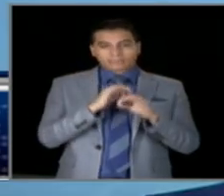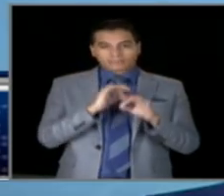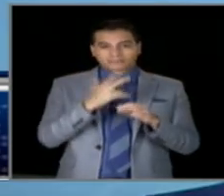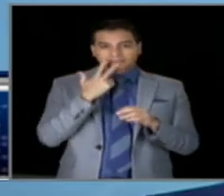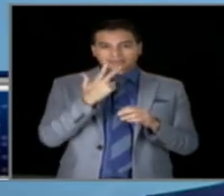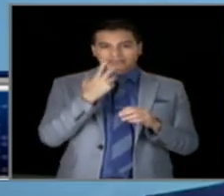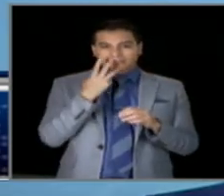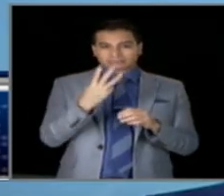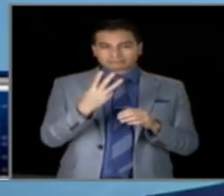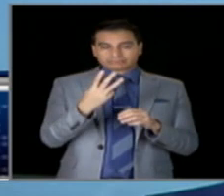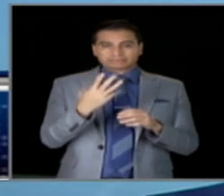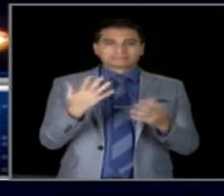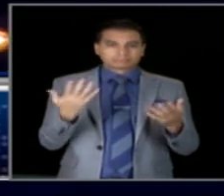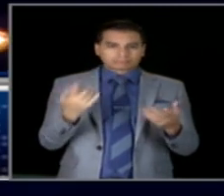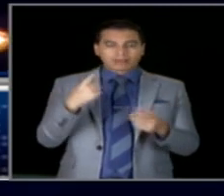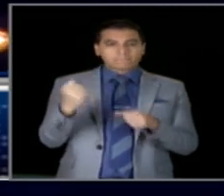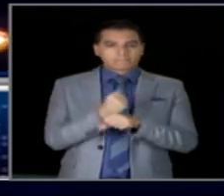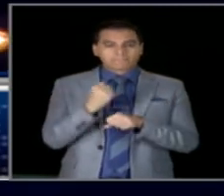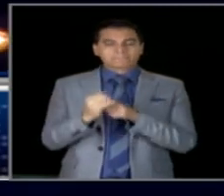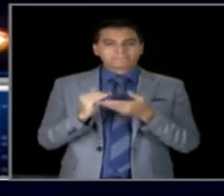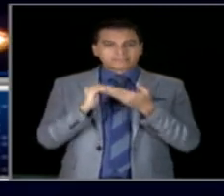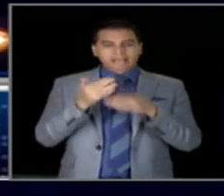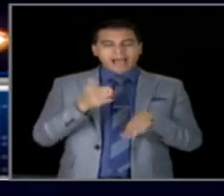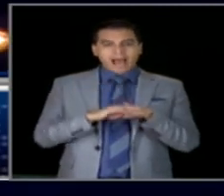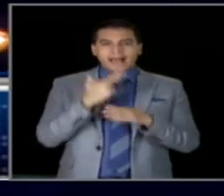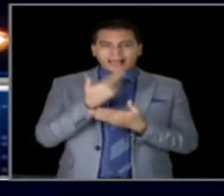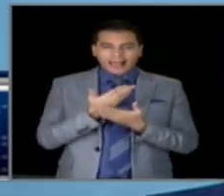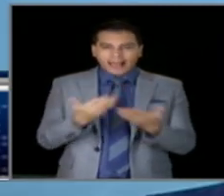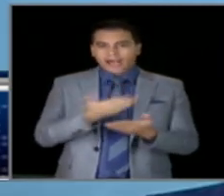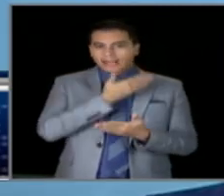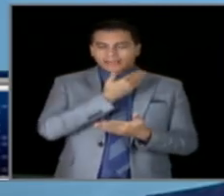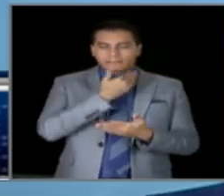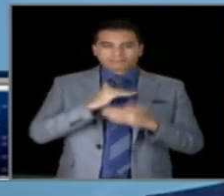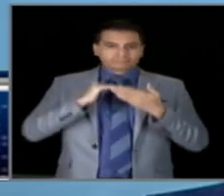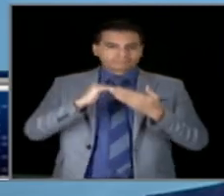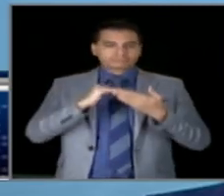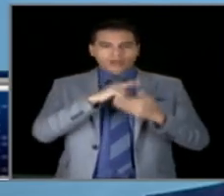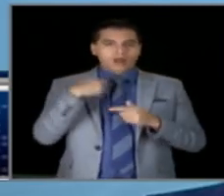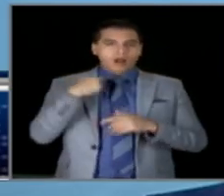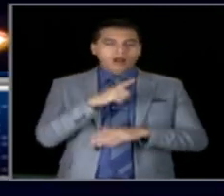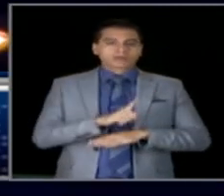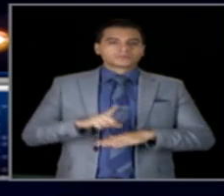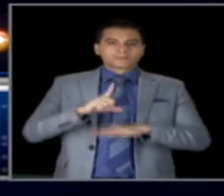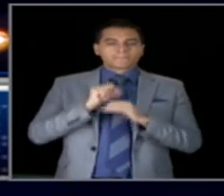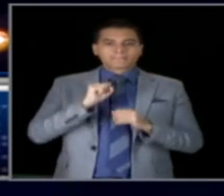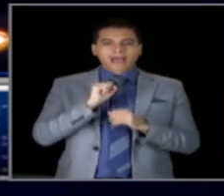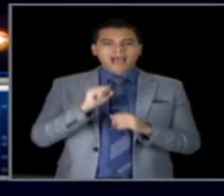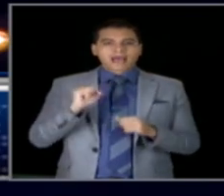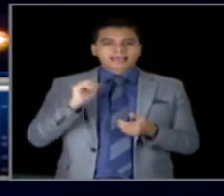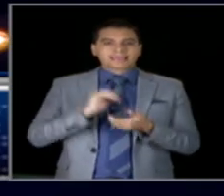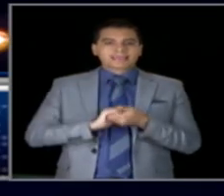كانت بتساعد في الأعمال الخيرية والتطوعية، كانت رئيسة للاتحاد